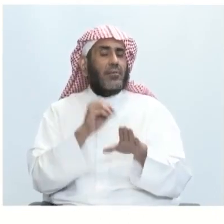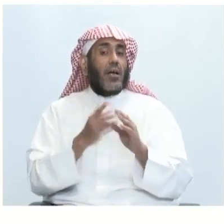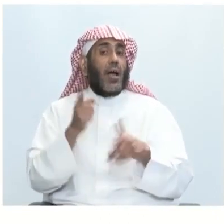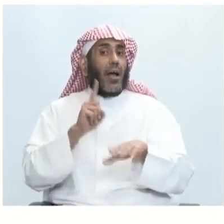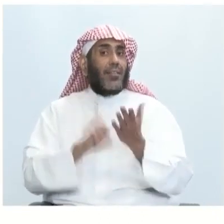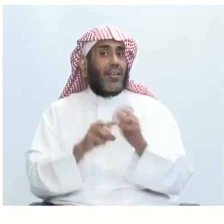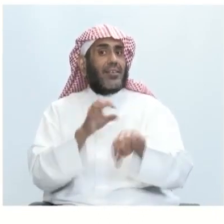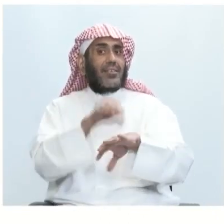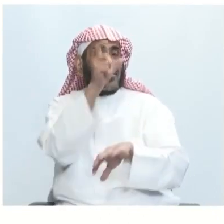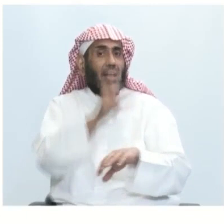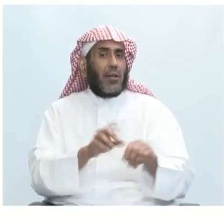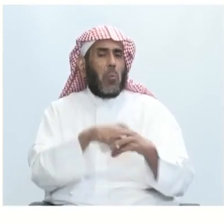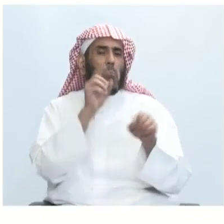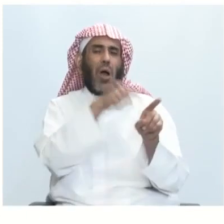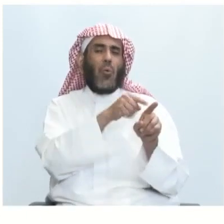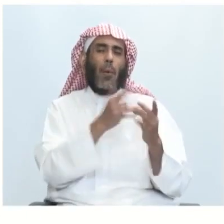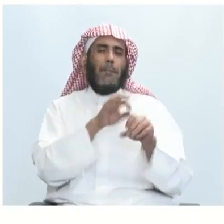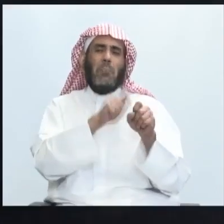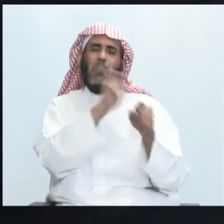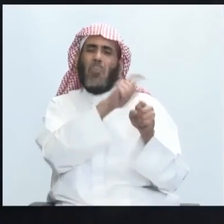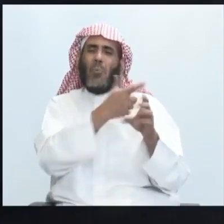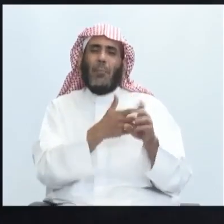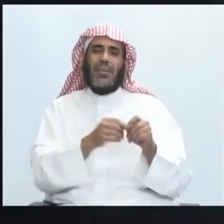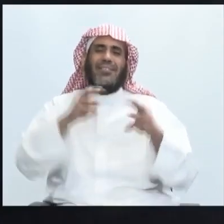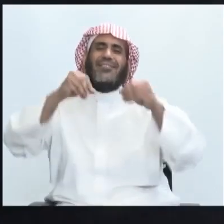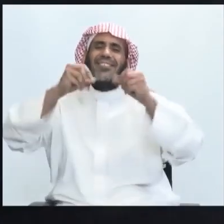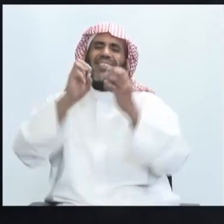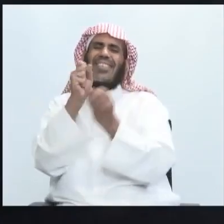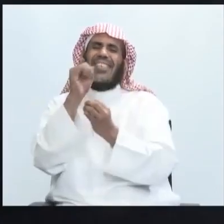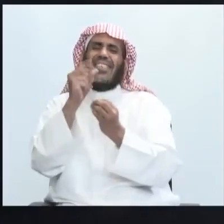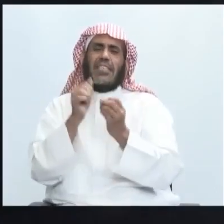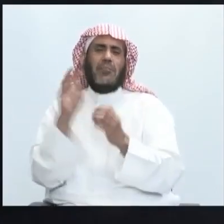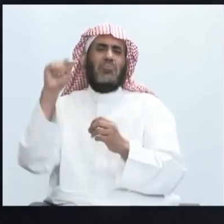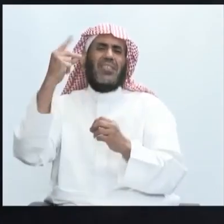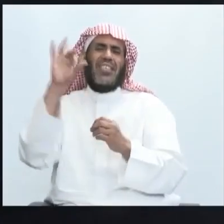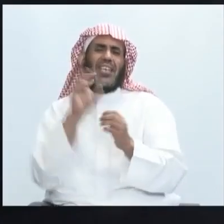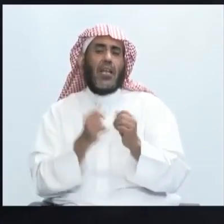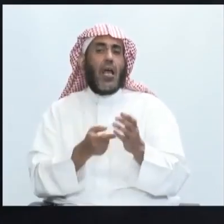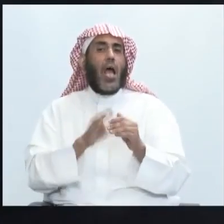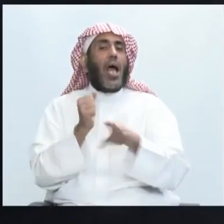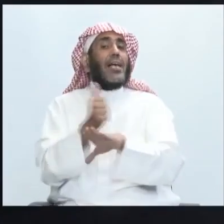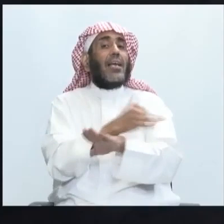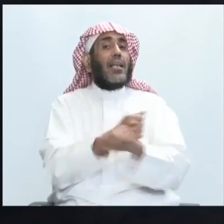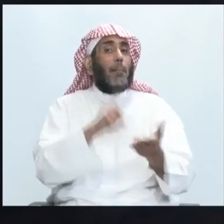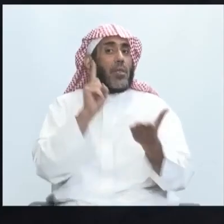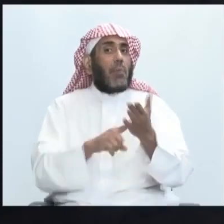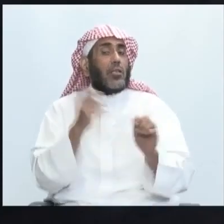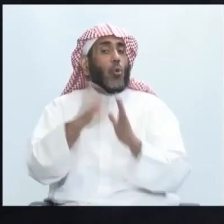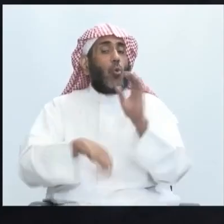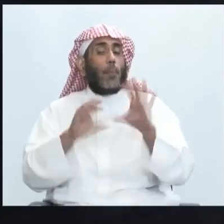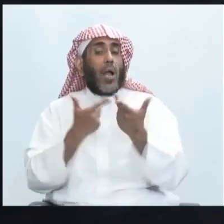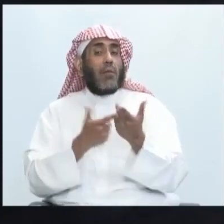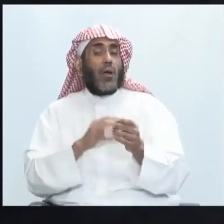الانسان مخلوق من طين الانسان مخلوق من طين هذه الفكره طيب اساليب اثبات الحكم كيف